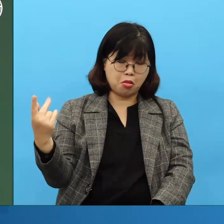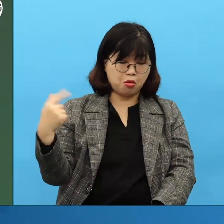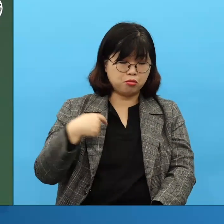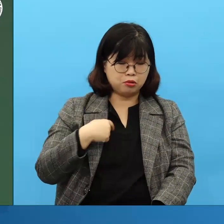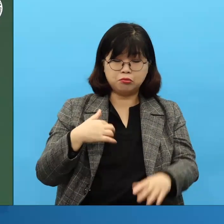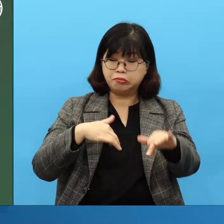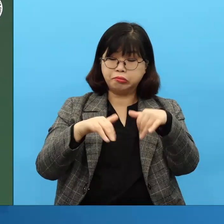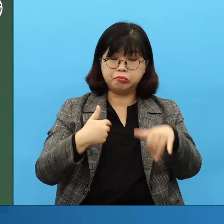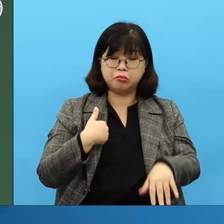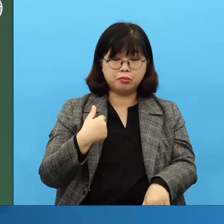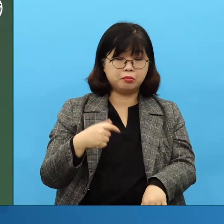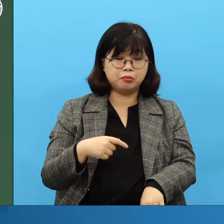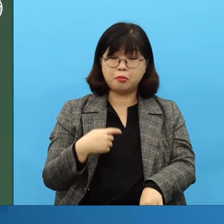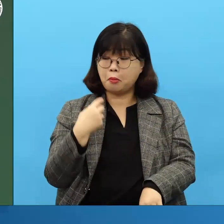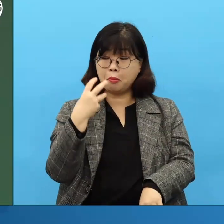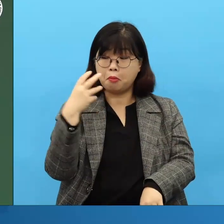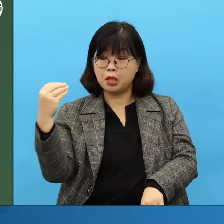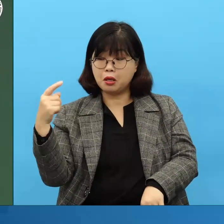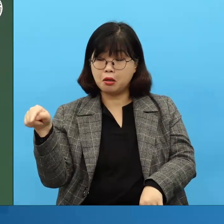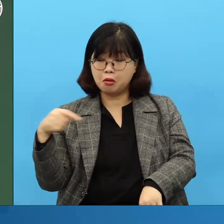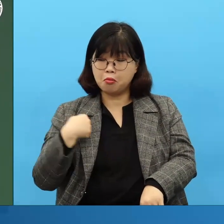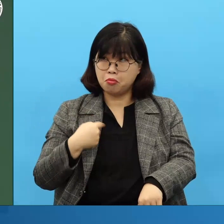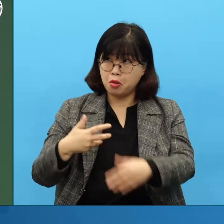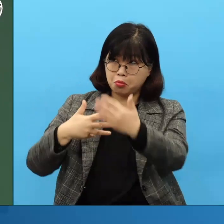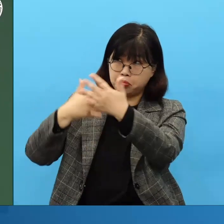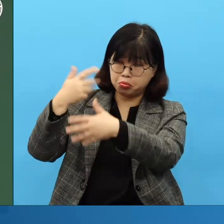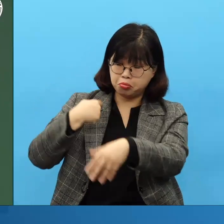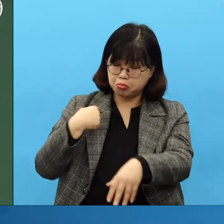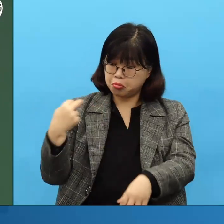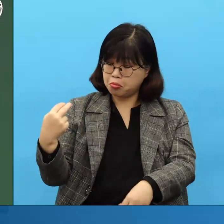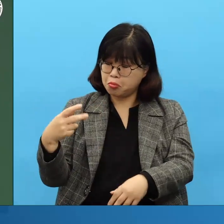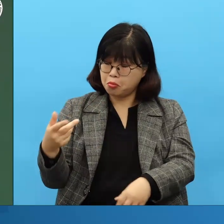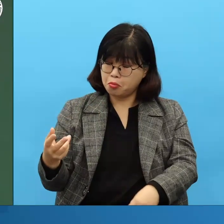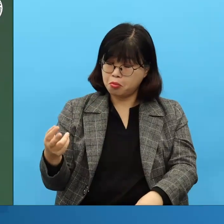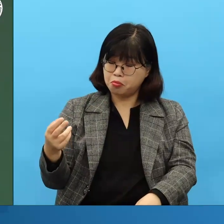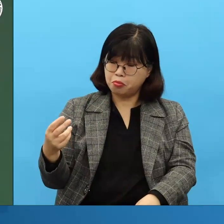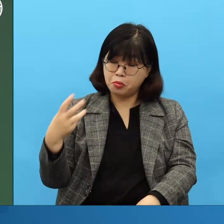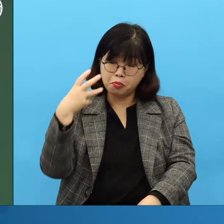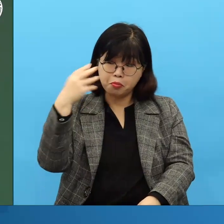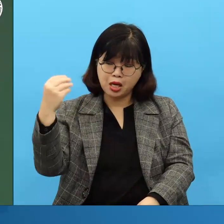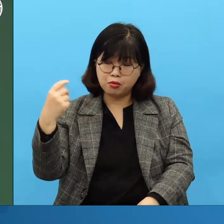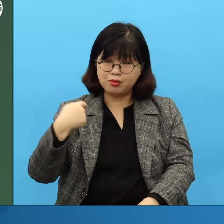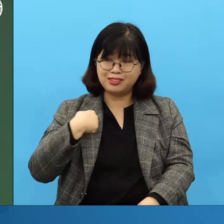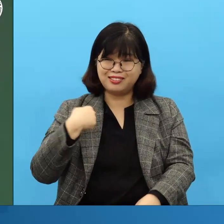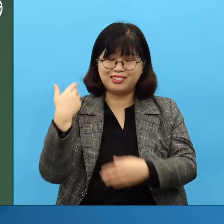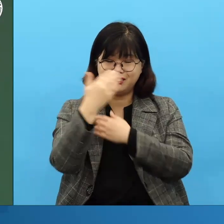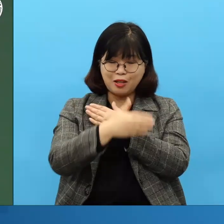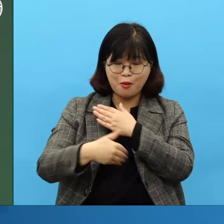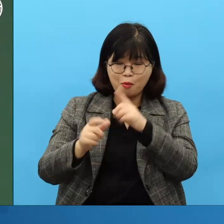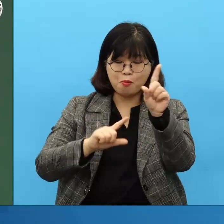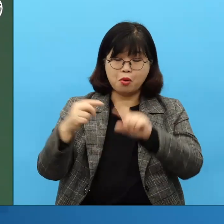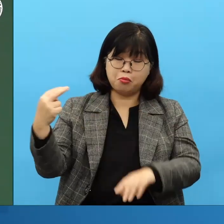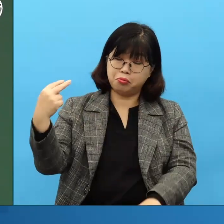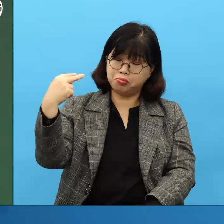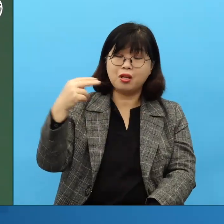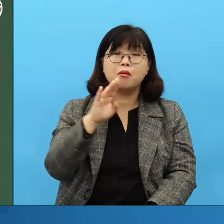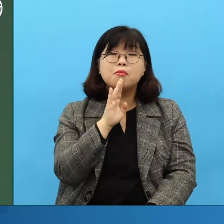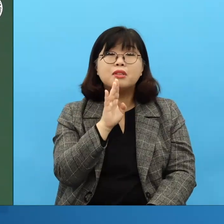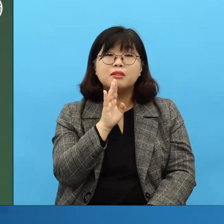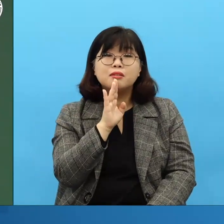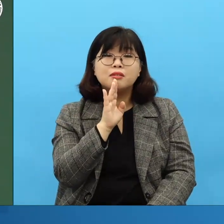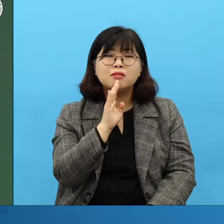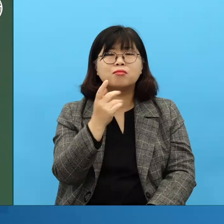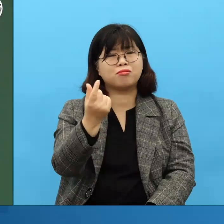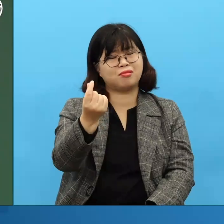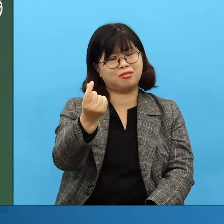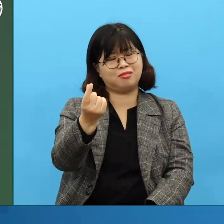the street, when there's something that we can be reflected in, we just take a look at it. 그렇듯이 이 말씀은 나를 딱 보게 만드는 아주